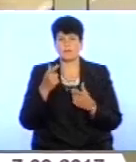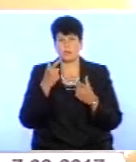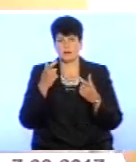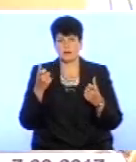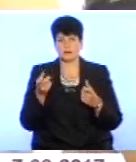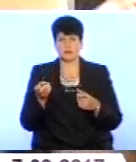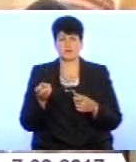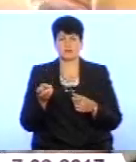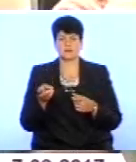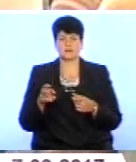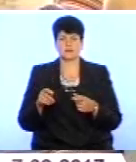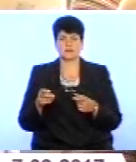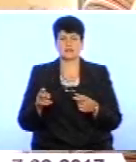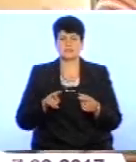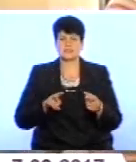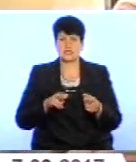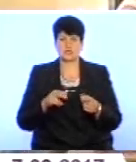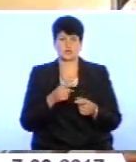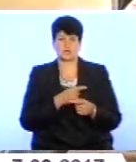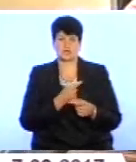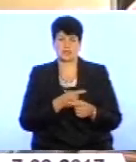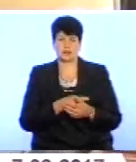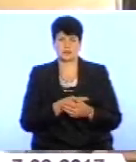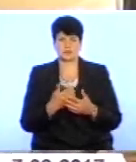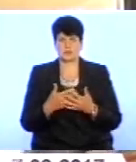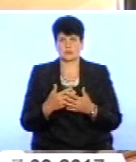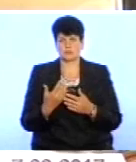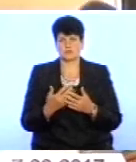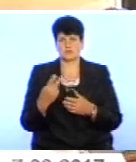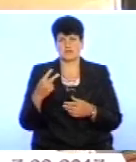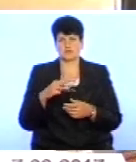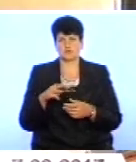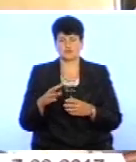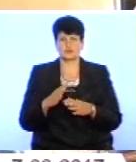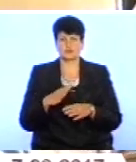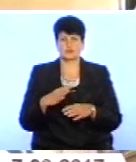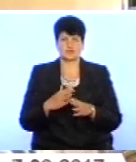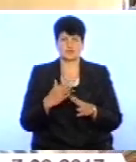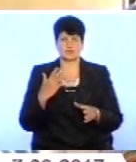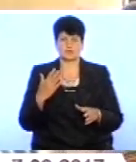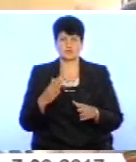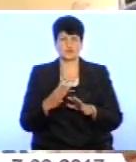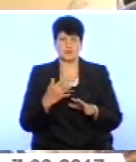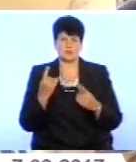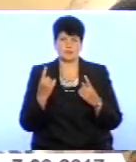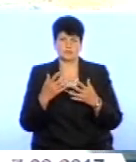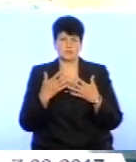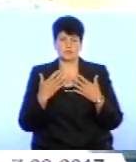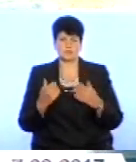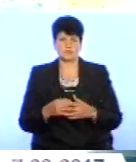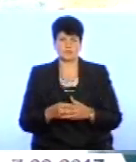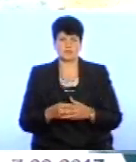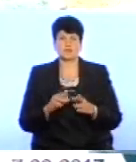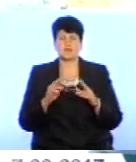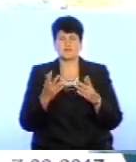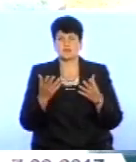лікарні. Скільки ви чекаєте в черзі? Ну, вже хвилин 20, напевно. А черги великої немає? Ну, та ні, нема такої. Як в які